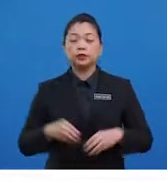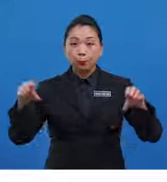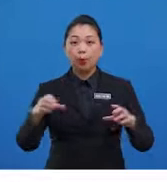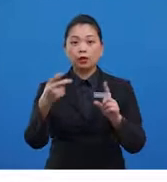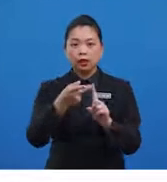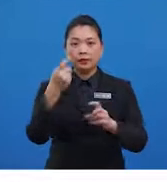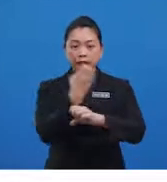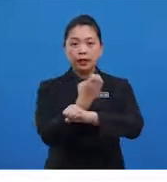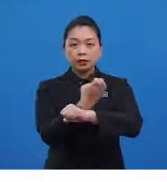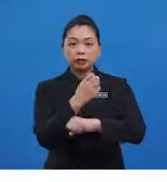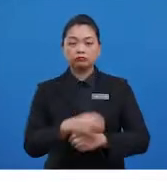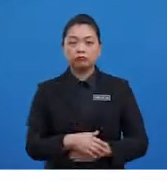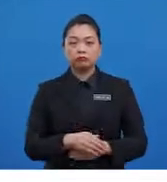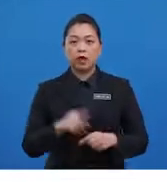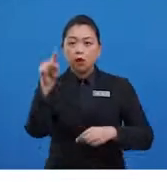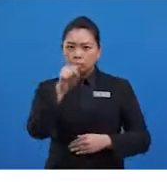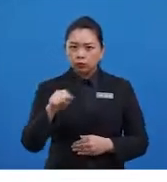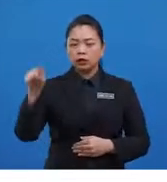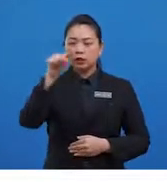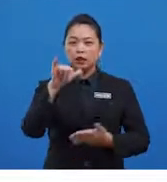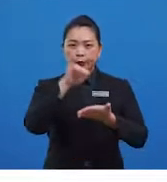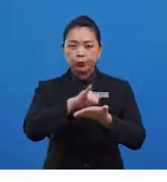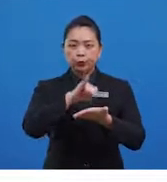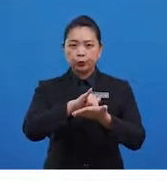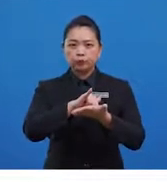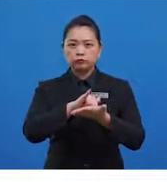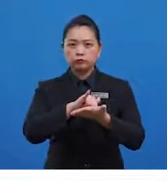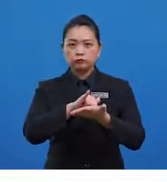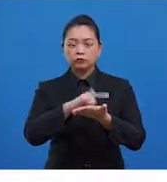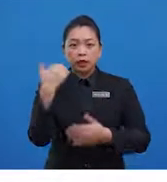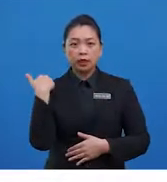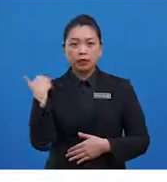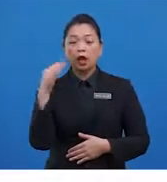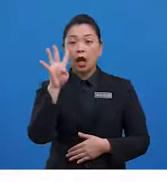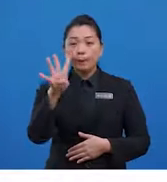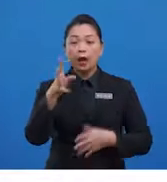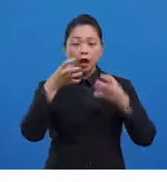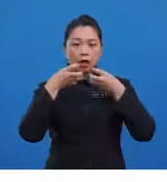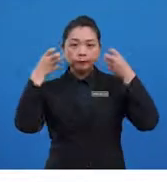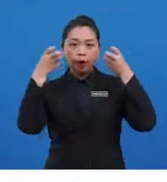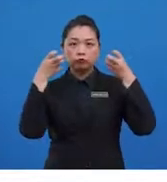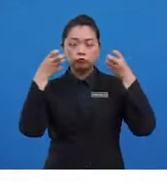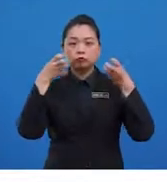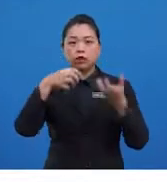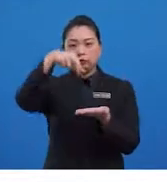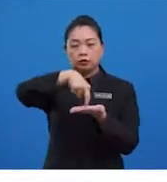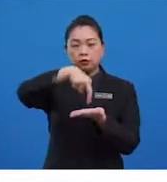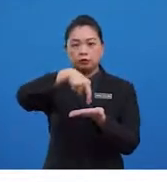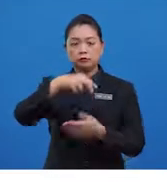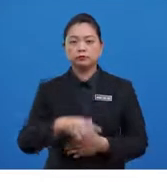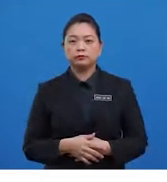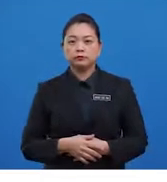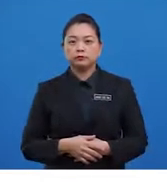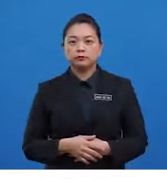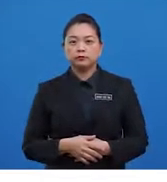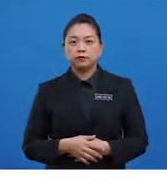emas. Bulatan tersebut pula ditanggung oleh 4 ekor harimau yang berdiri. manakala